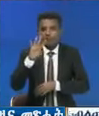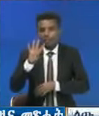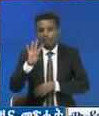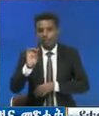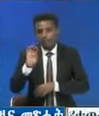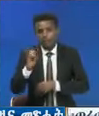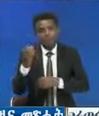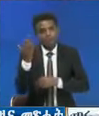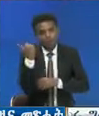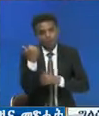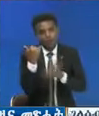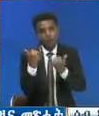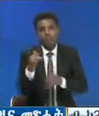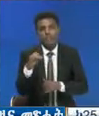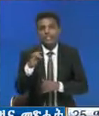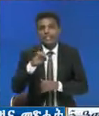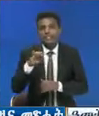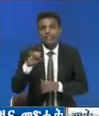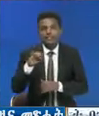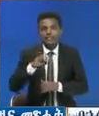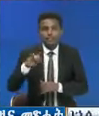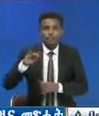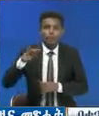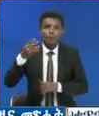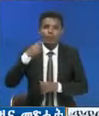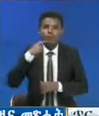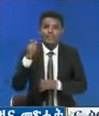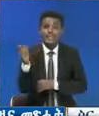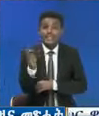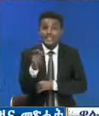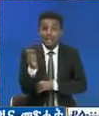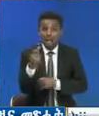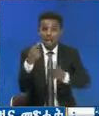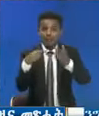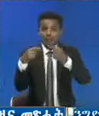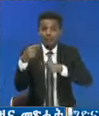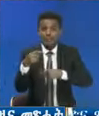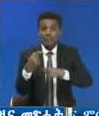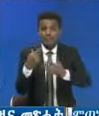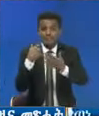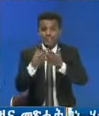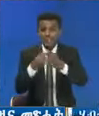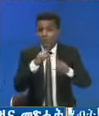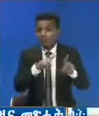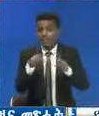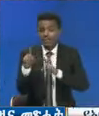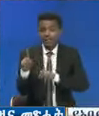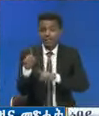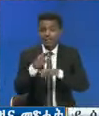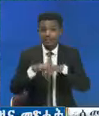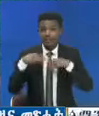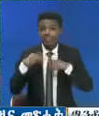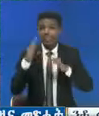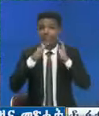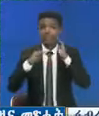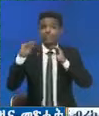ደግሞ ሊሞ የሚባል ዘር ደግሞ በቅርብ ጊዜ ደግሞ አመጣውልና ግብርኖቻችን ጋር እየተመካከረ የሚበልጠው ምርት